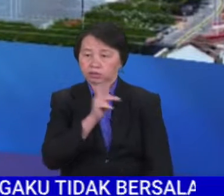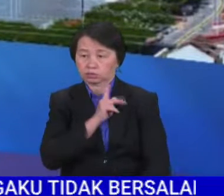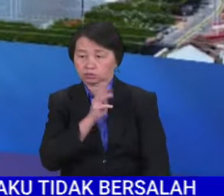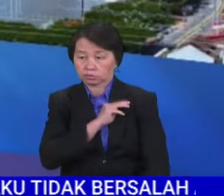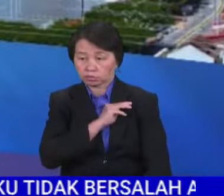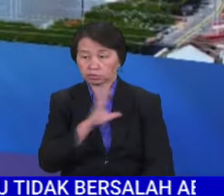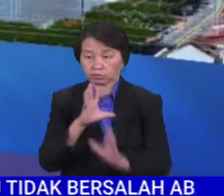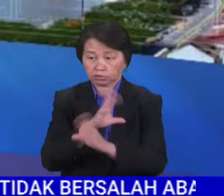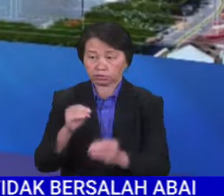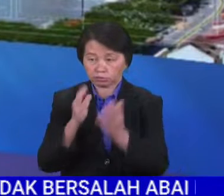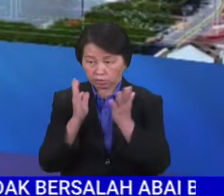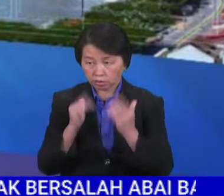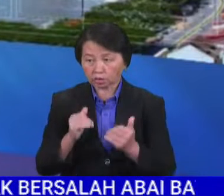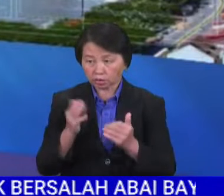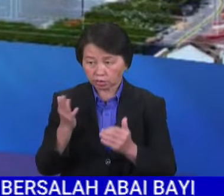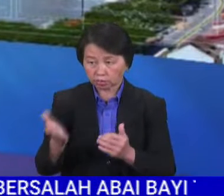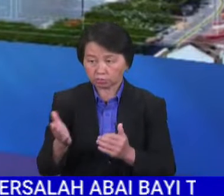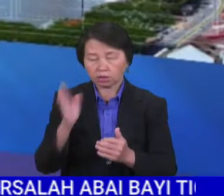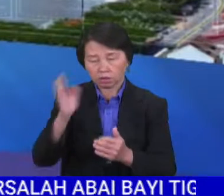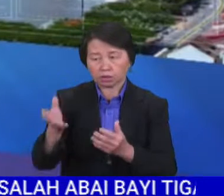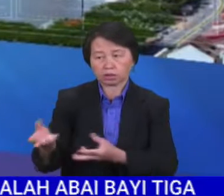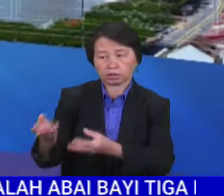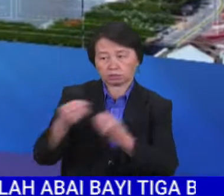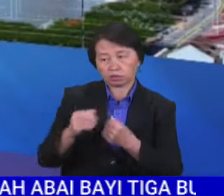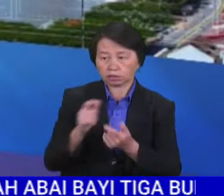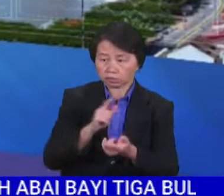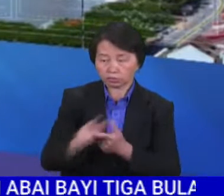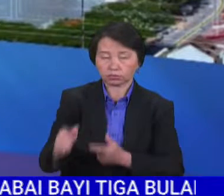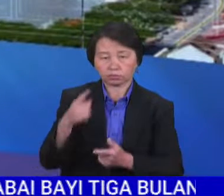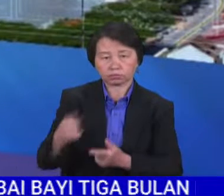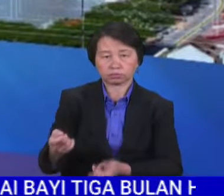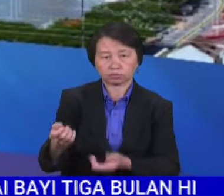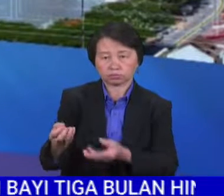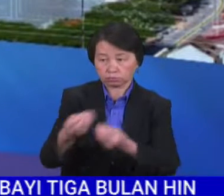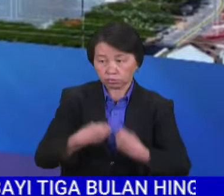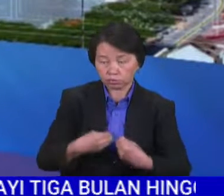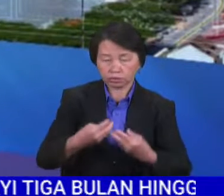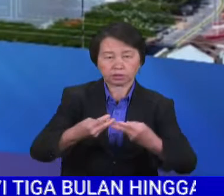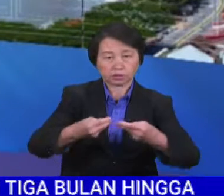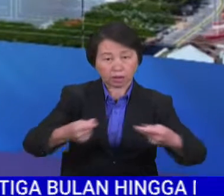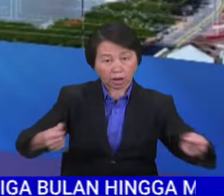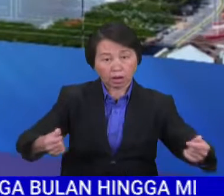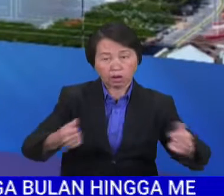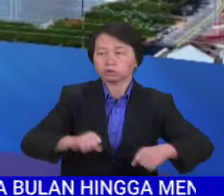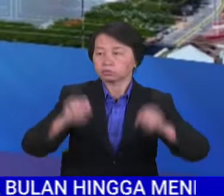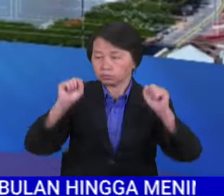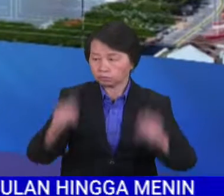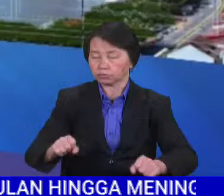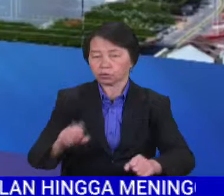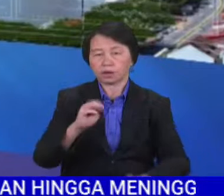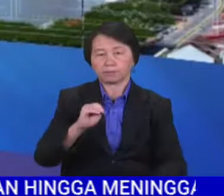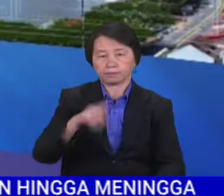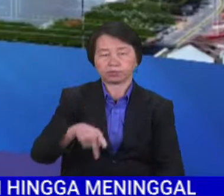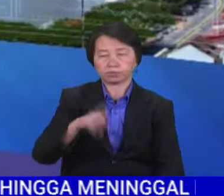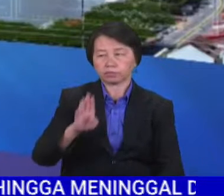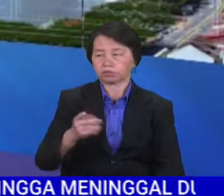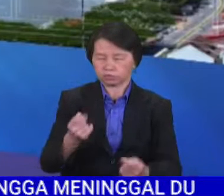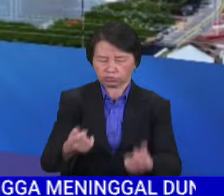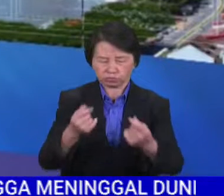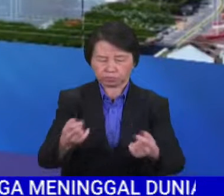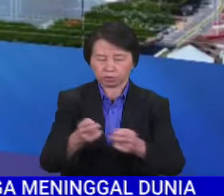Datu patinggi tasyri Abang Johari topeng akan memberi kelulusan untuk peruntukan tanah tersebut bagi membolehkan MPB